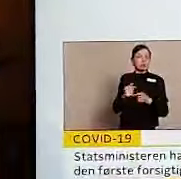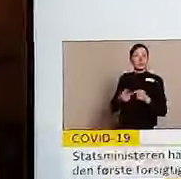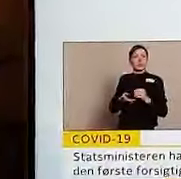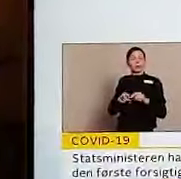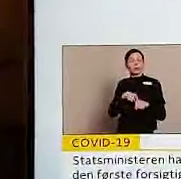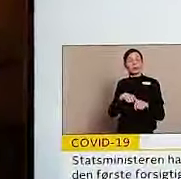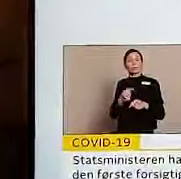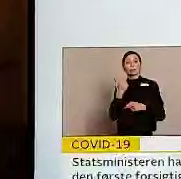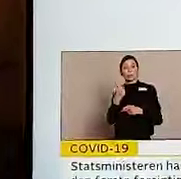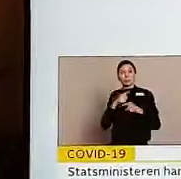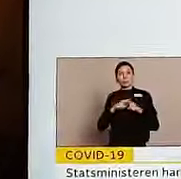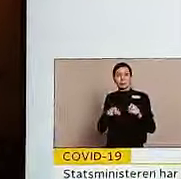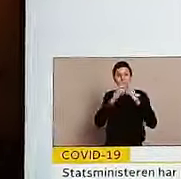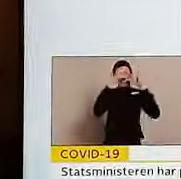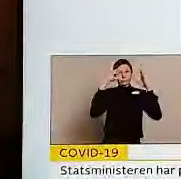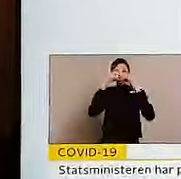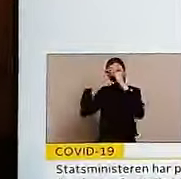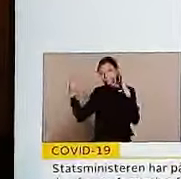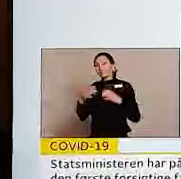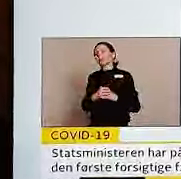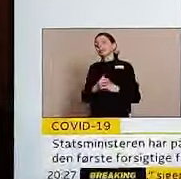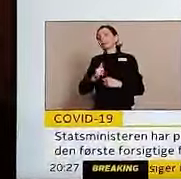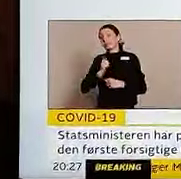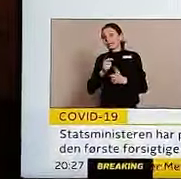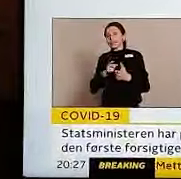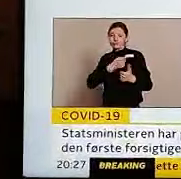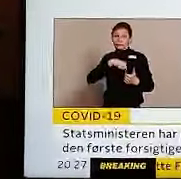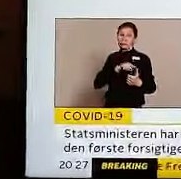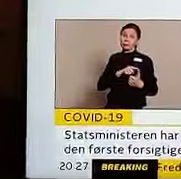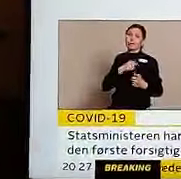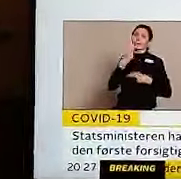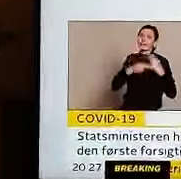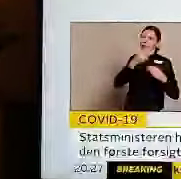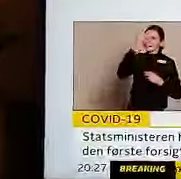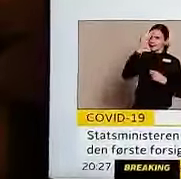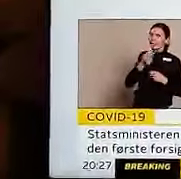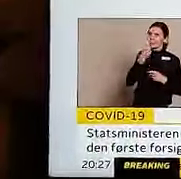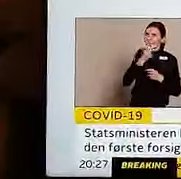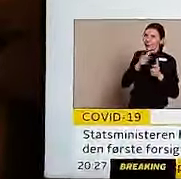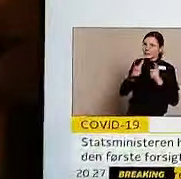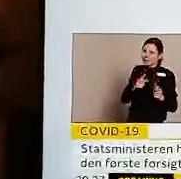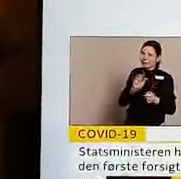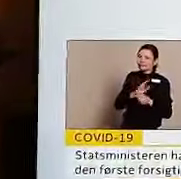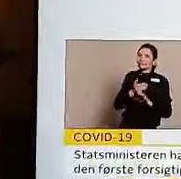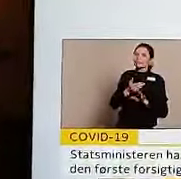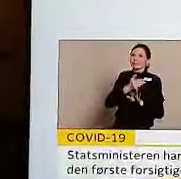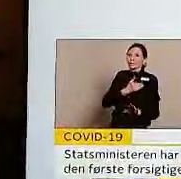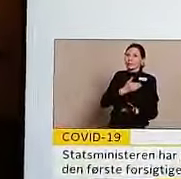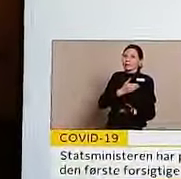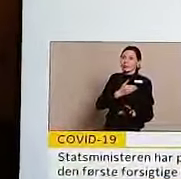3 مرات قاموا بعمل مؤتمر صحفي طبعا